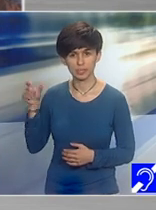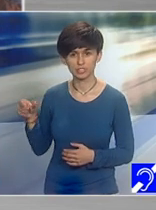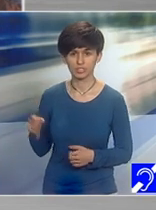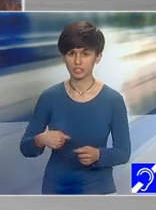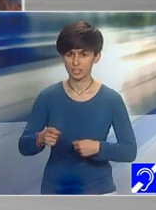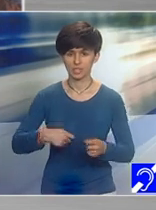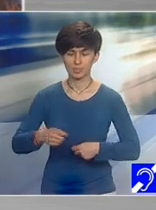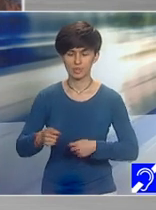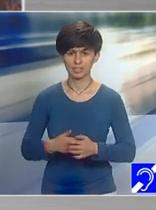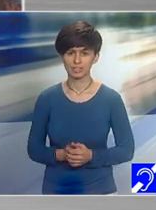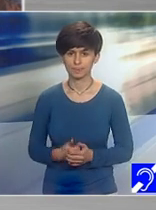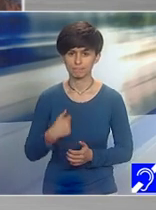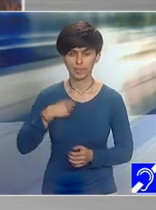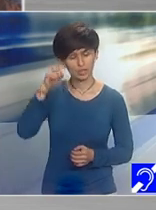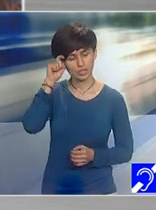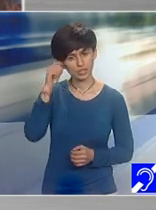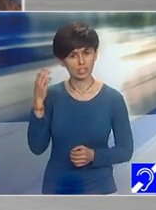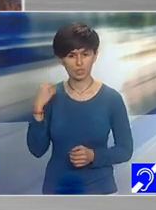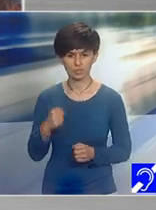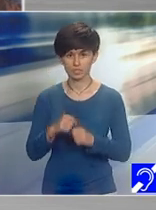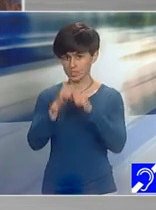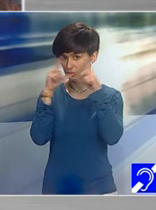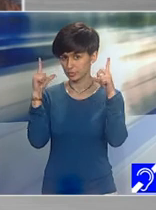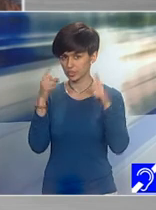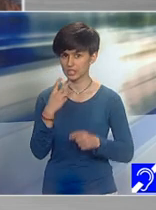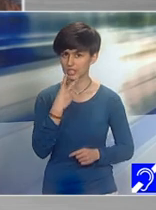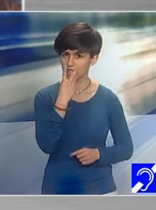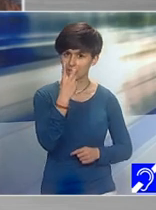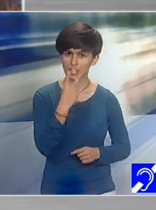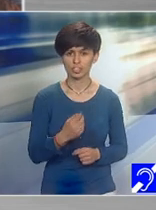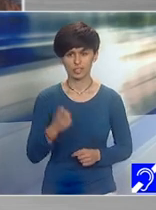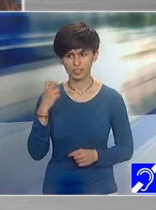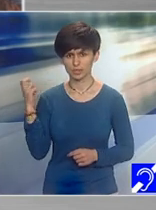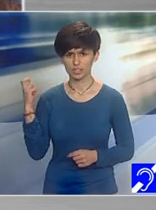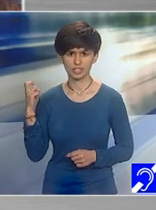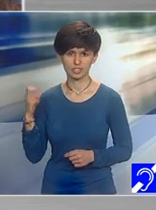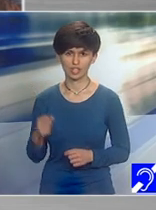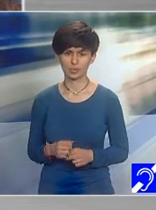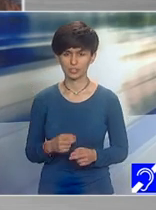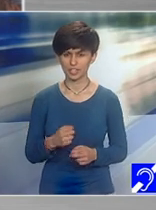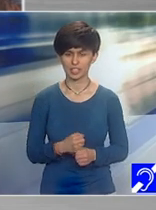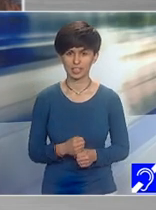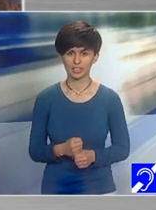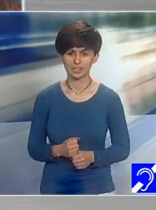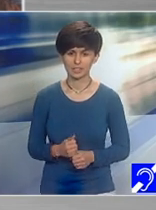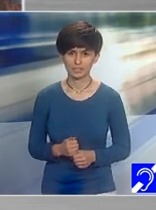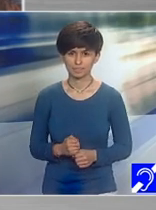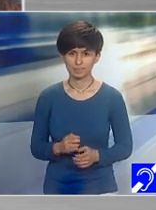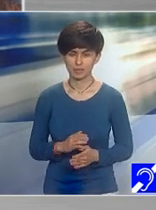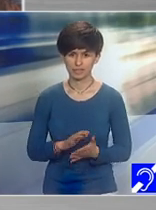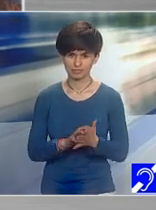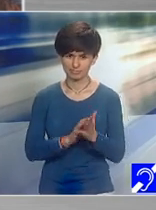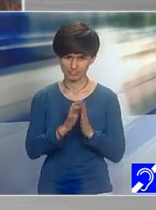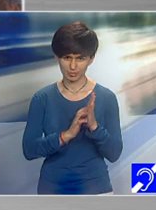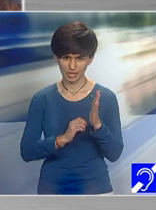când au ajuns și au văzut vitrinele murdare. Oameni buni, se aspiră întâi, după aceea se spală. Sunt